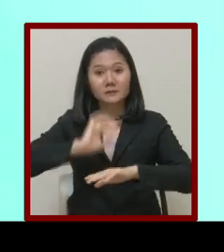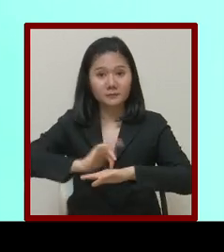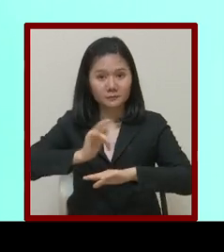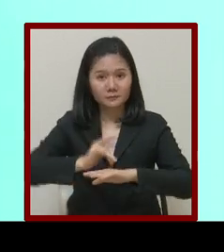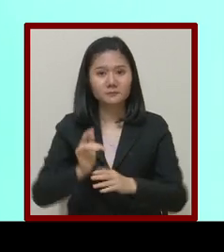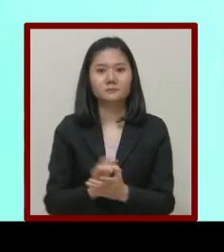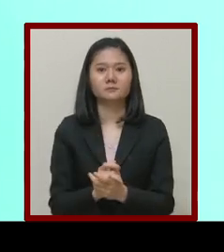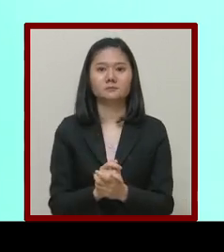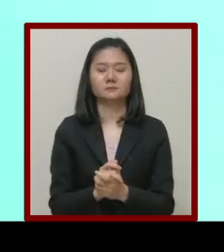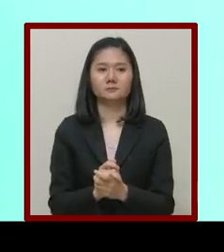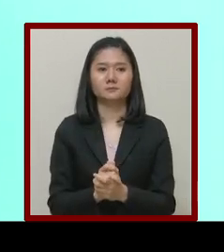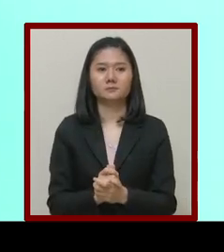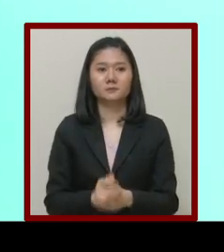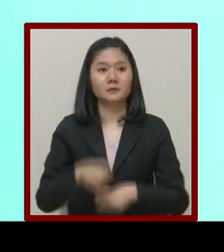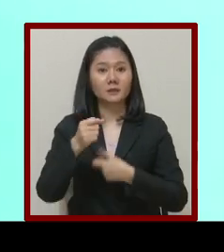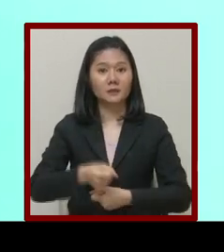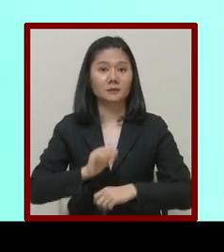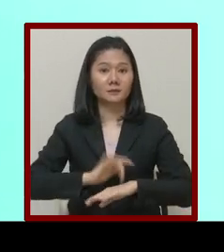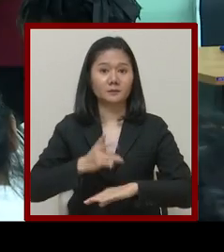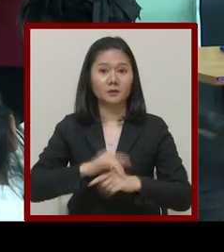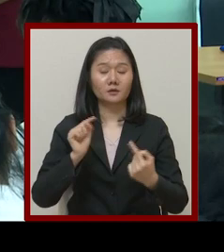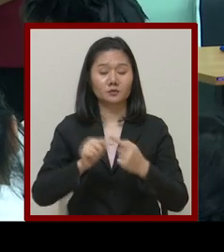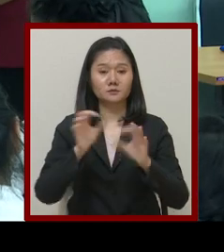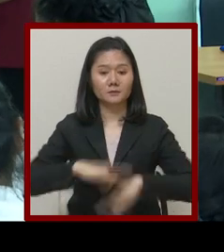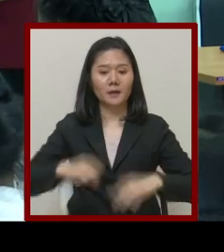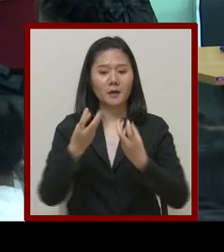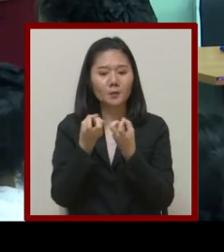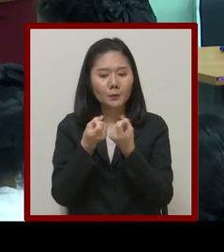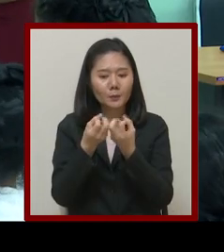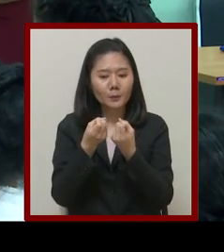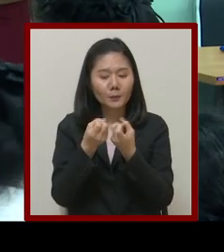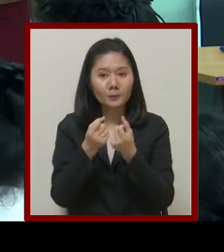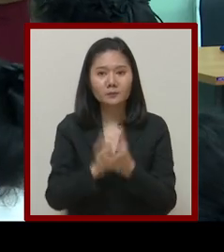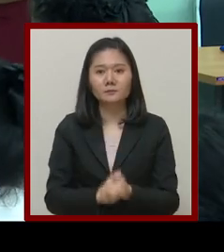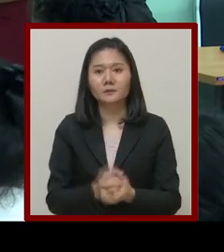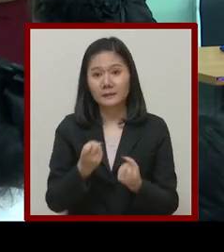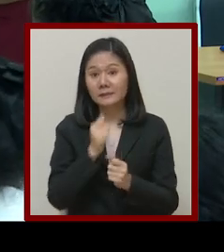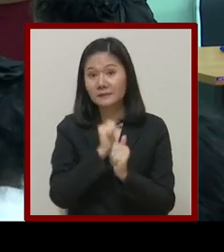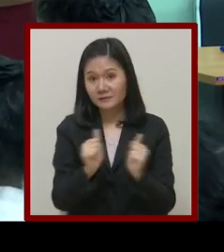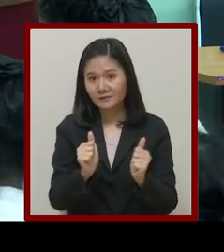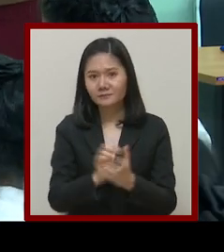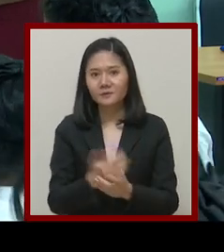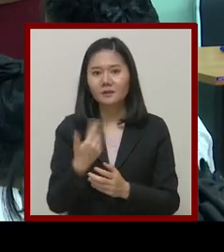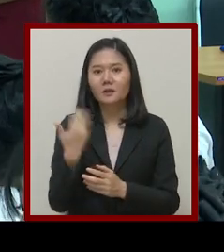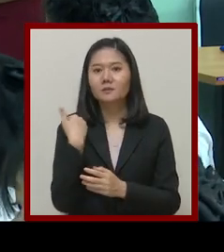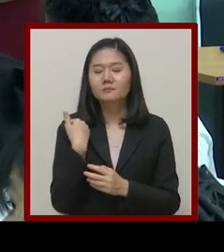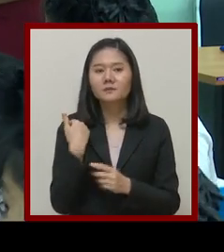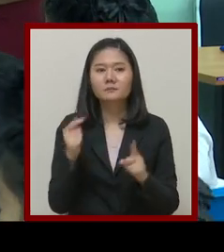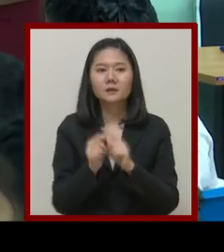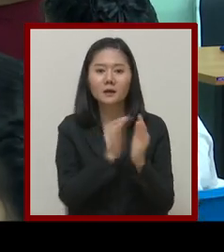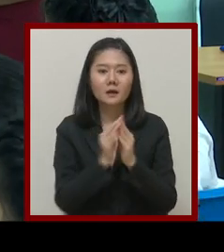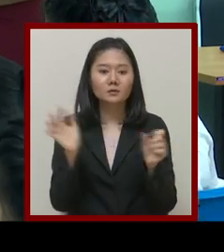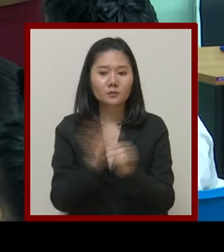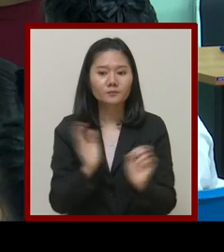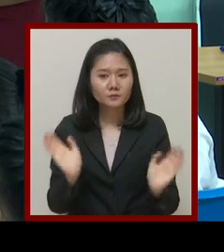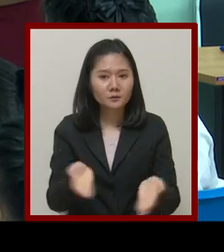ที่เกิดขึ้นเกษตรธรรมชาติเนี่ยจะเน้นในเรื่องของดินดูสภาพของดินที่มันดีใช่ไหมคะแล้วก็มีสารอาหารที่ครบ